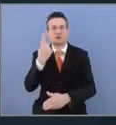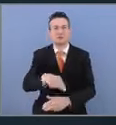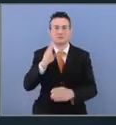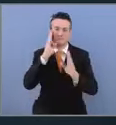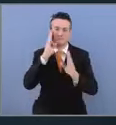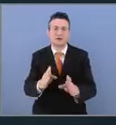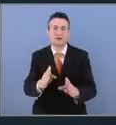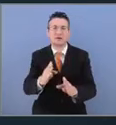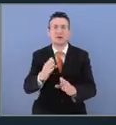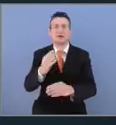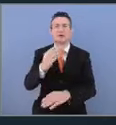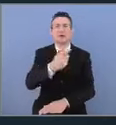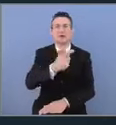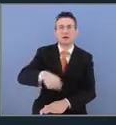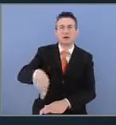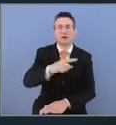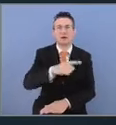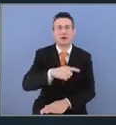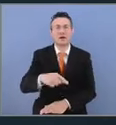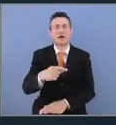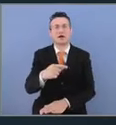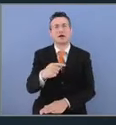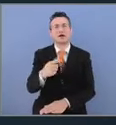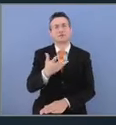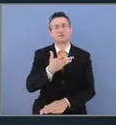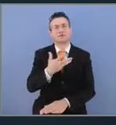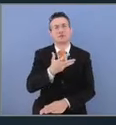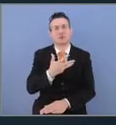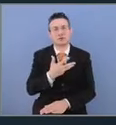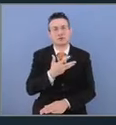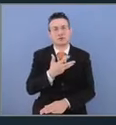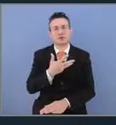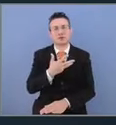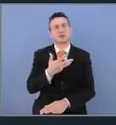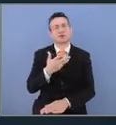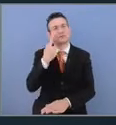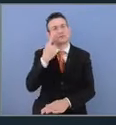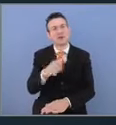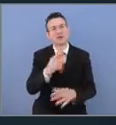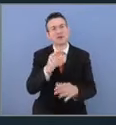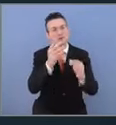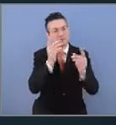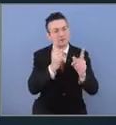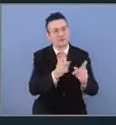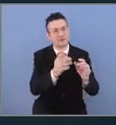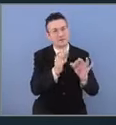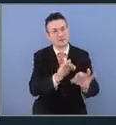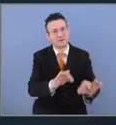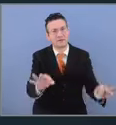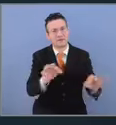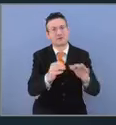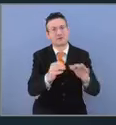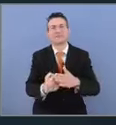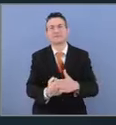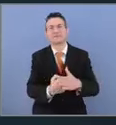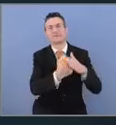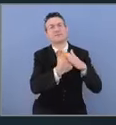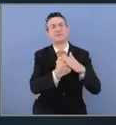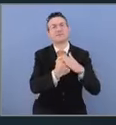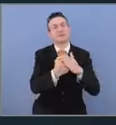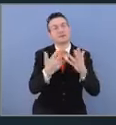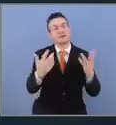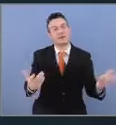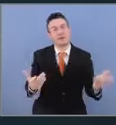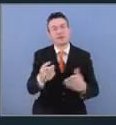sapere rispetto a questo tema dei prodotti sostenibili da un punto di vista di produzione biologiche, ecco, nel nostro caso la nostra